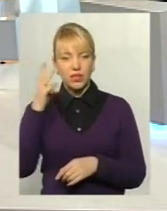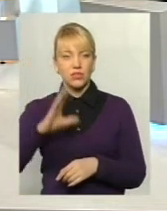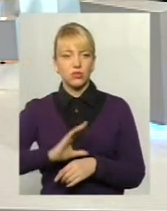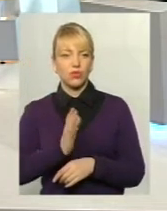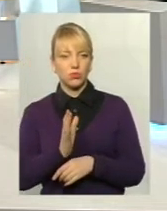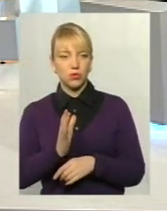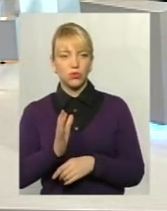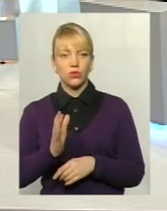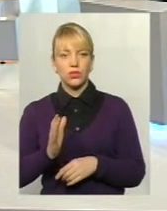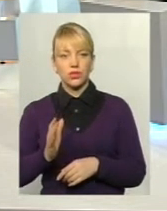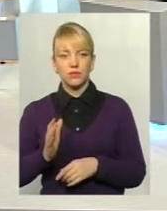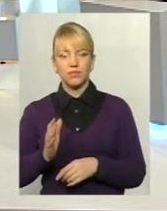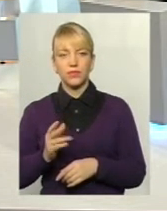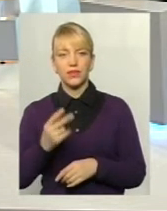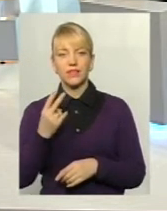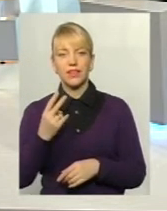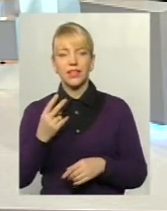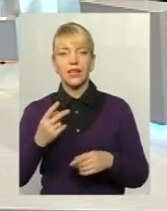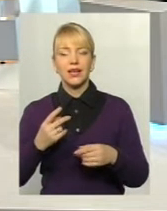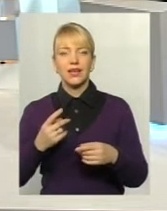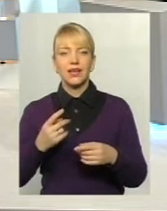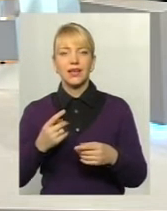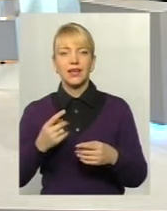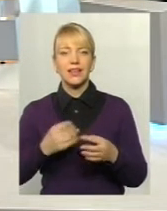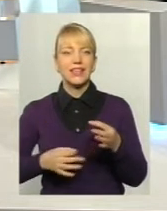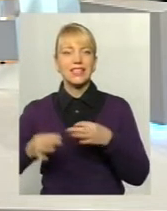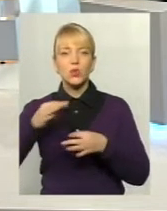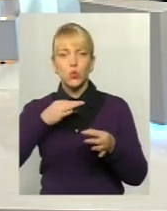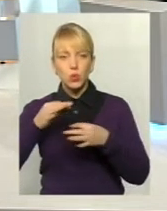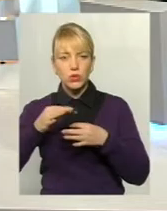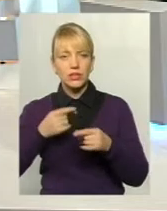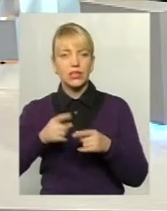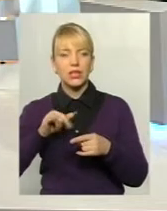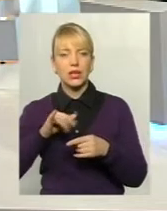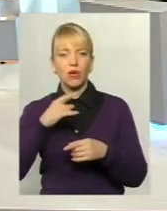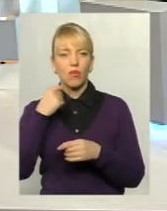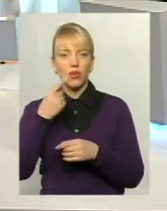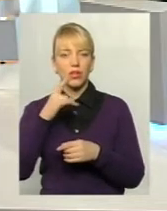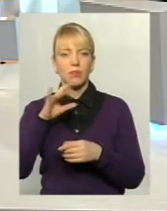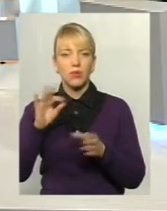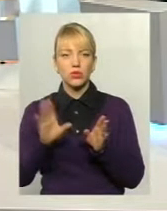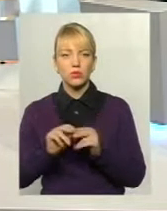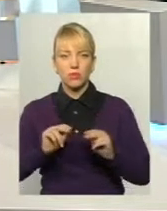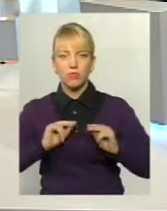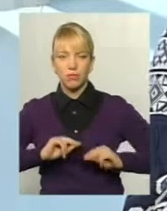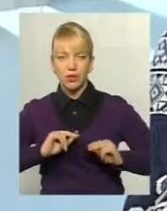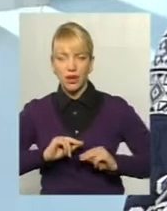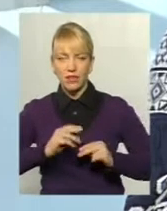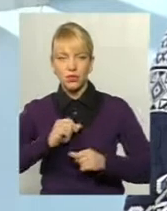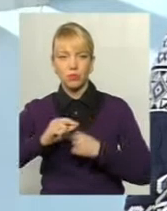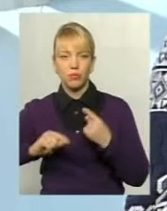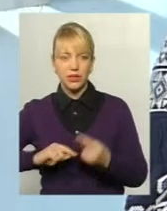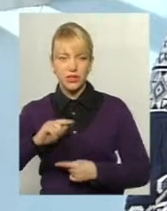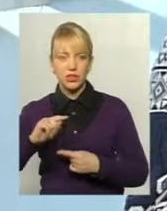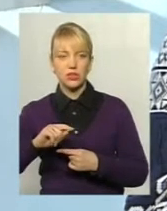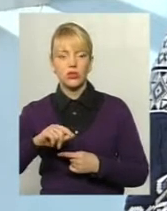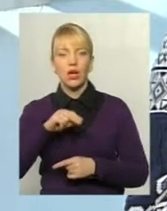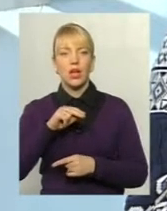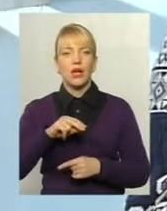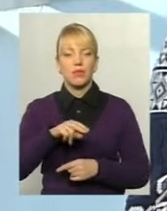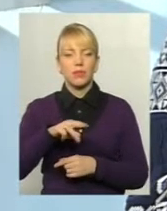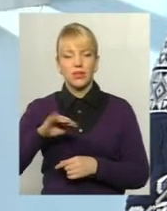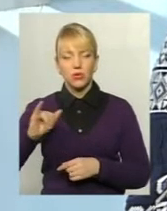дві панельні дискусії. Йшлося про співпрацю бізнесу і співпрацю профтехосвіти